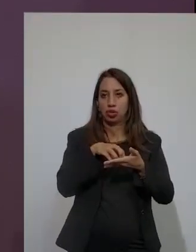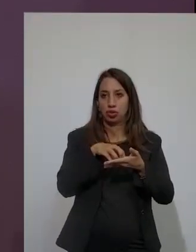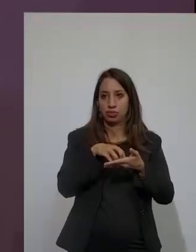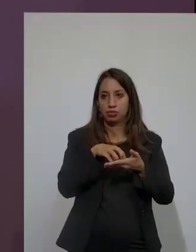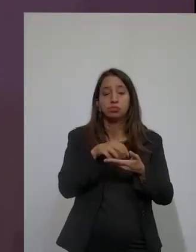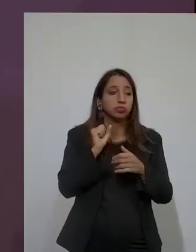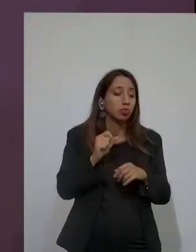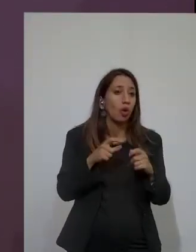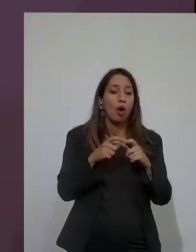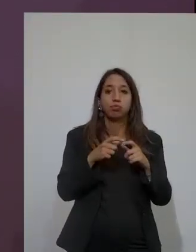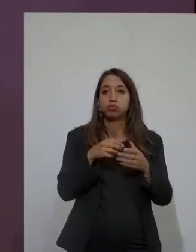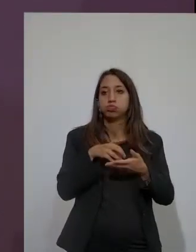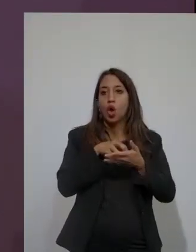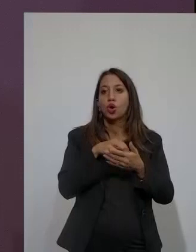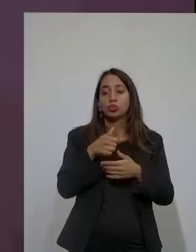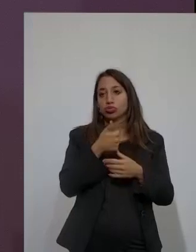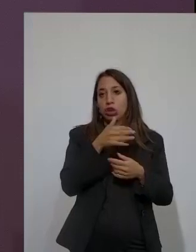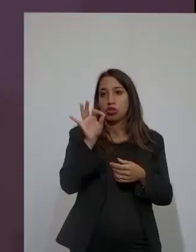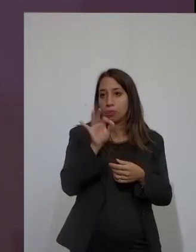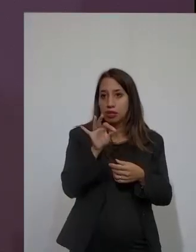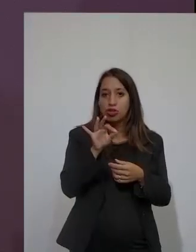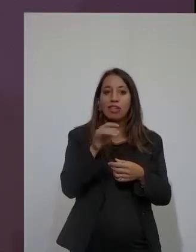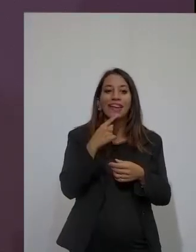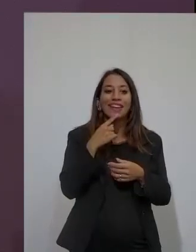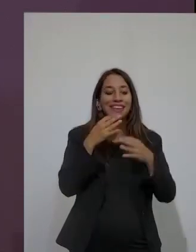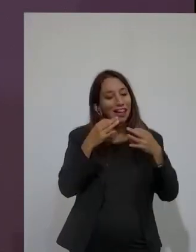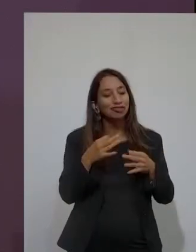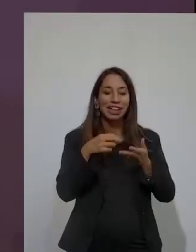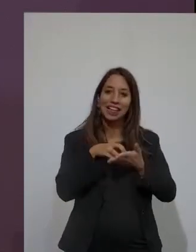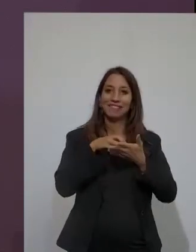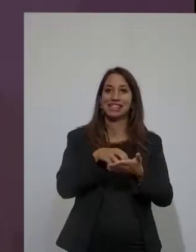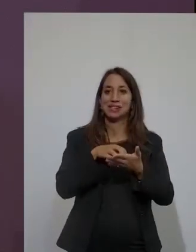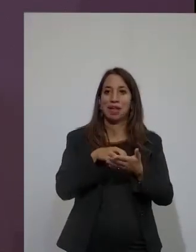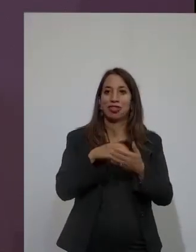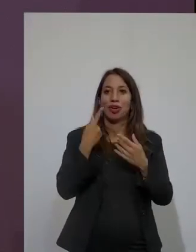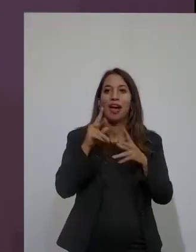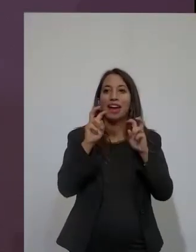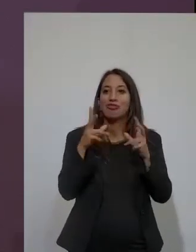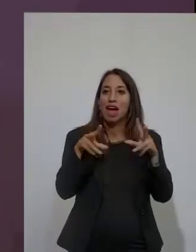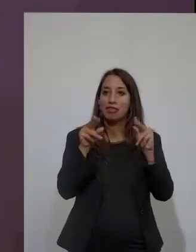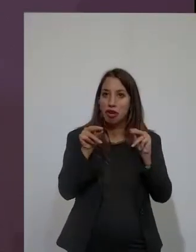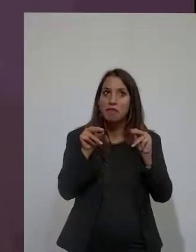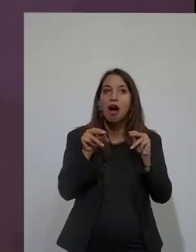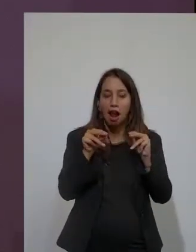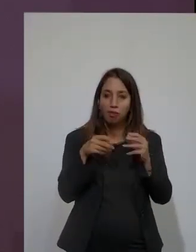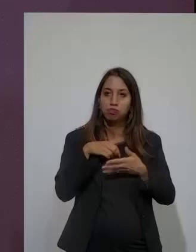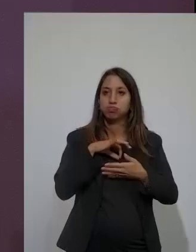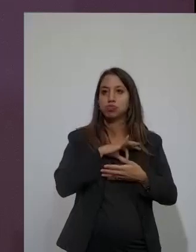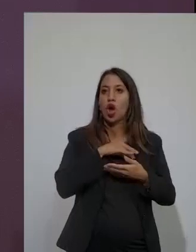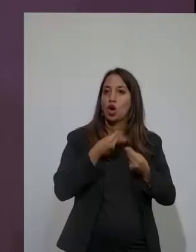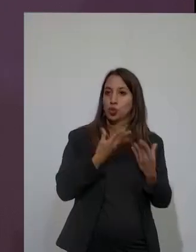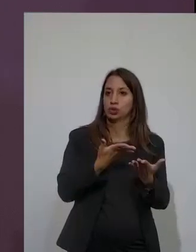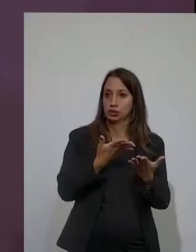investe in fonti di energia rinnovabili e quindi rende autonoma la propria impresa sotto il profilo